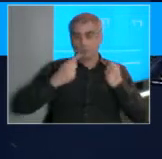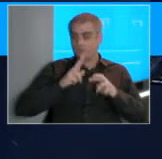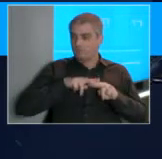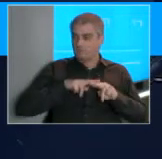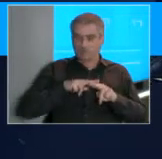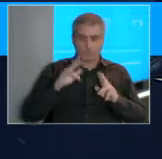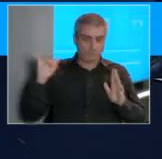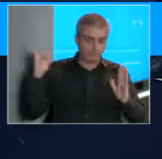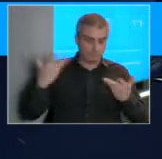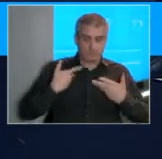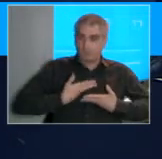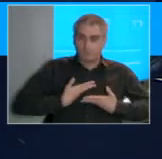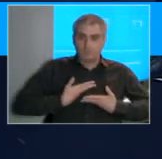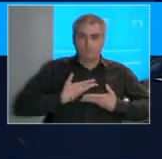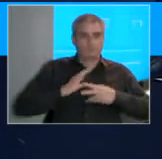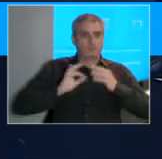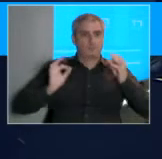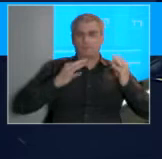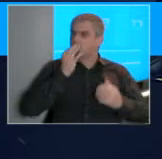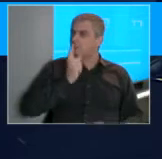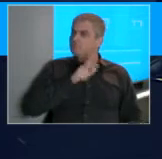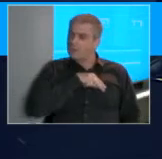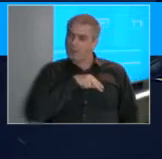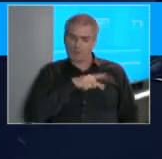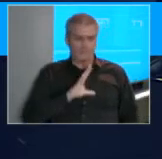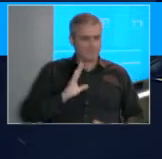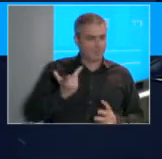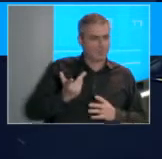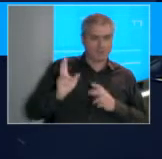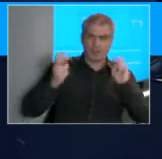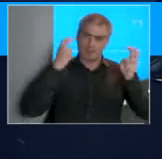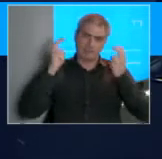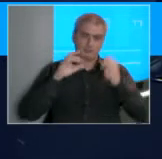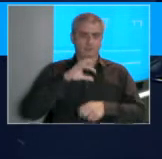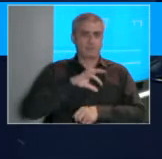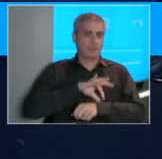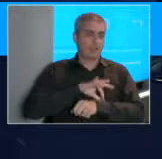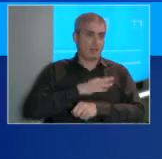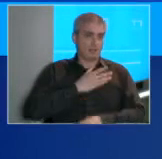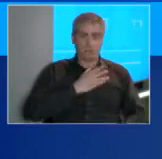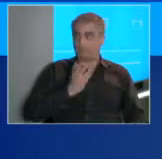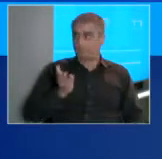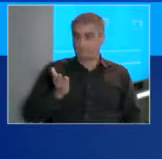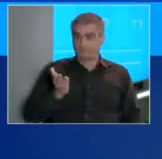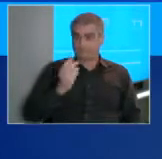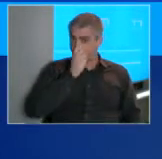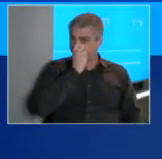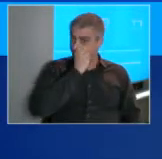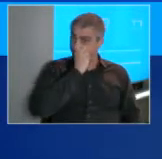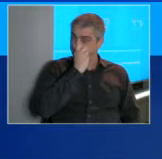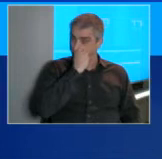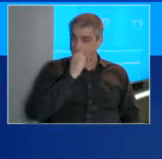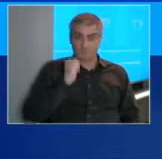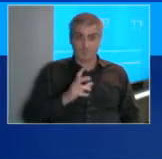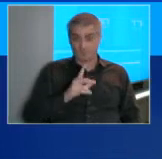ואז כשזה נוחת לפתחנו, מתחילים לשאול מי אחראי ומתחילים לגייס את חיל הרפואה. תראה,